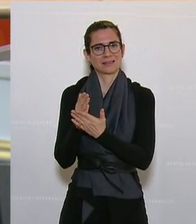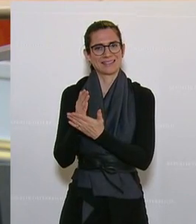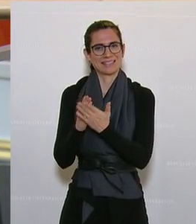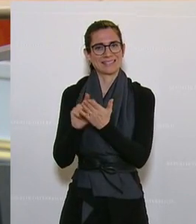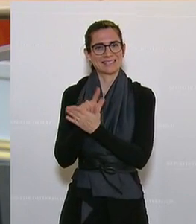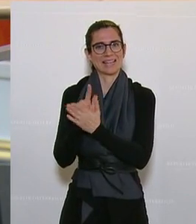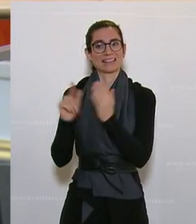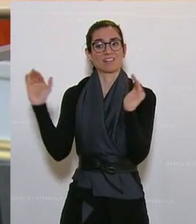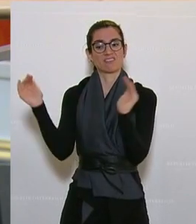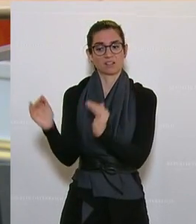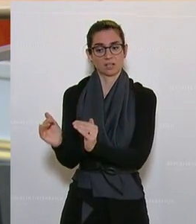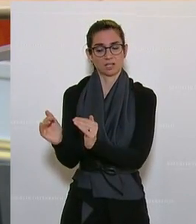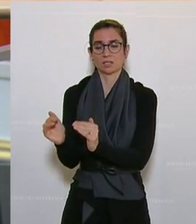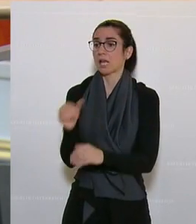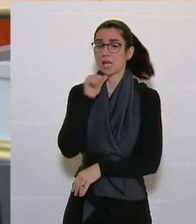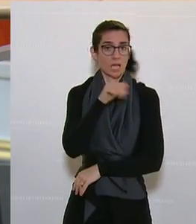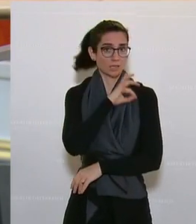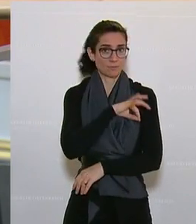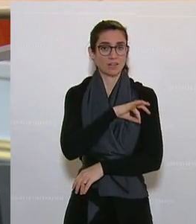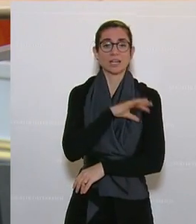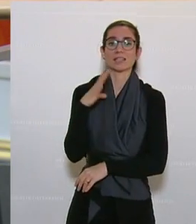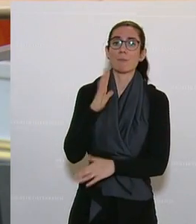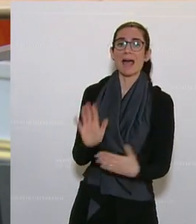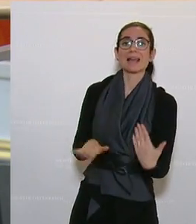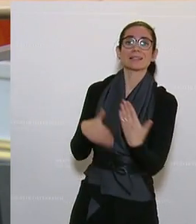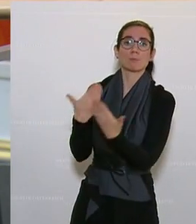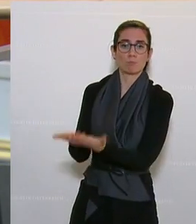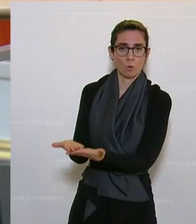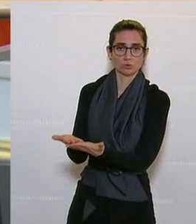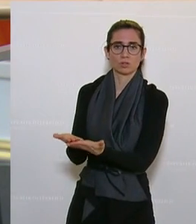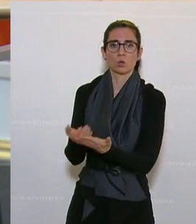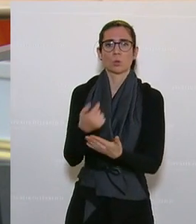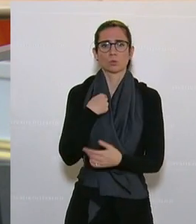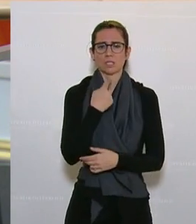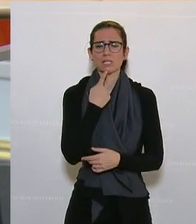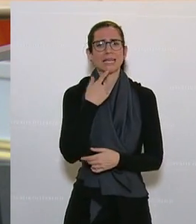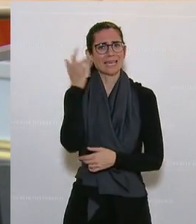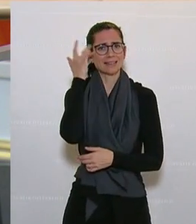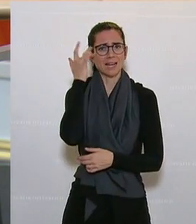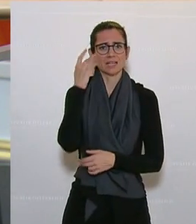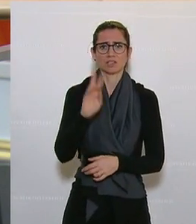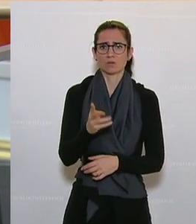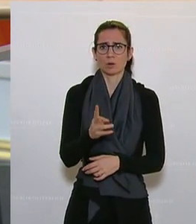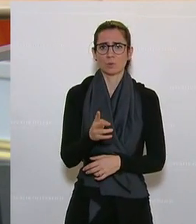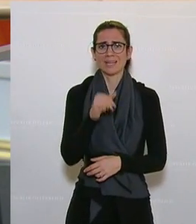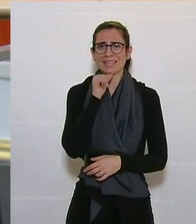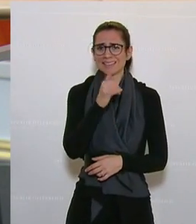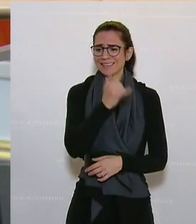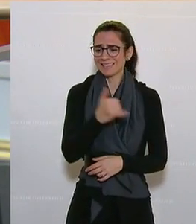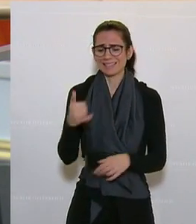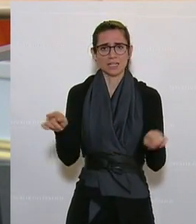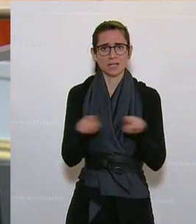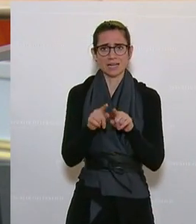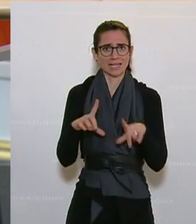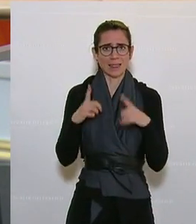entsprechenden Dienstzeiten. Das ist keine Verpflichtung, aber eine Möglichkeit. Und das halte ich für intelligent, weil ja jeder nicht die gleiche